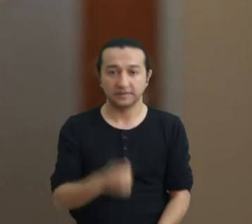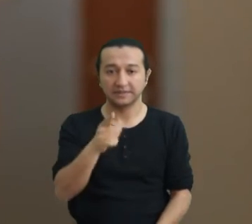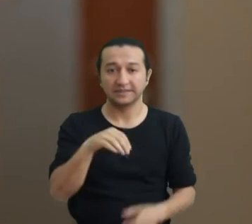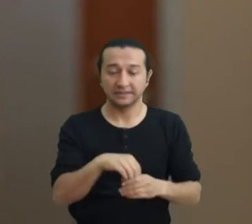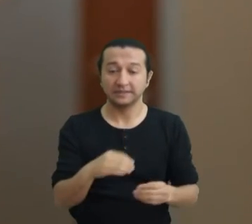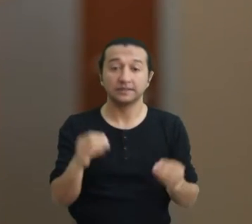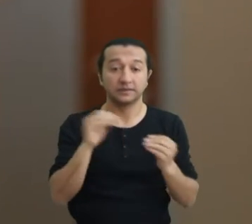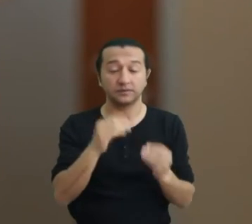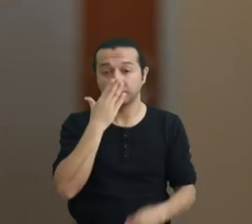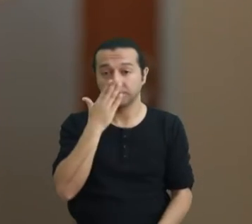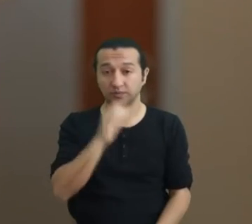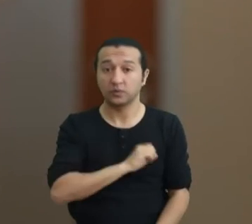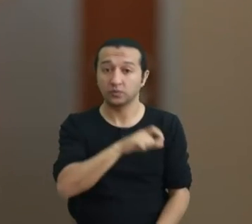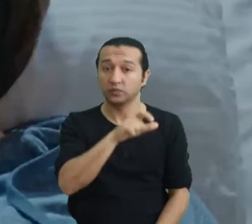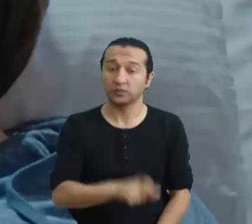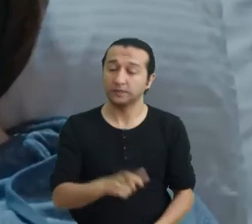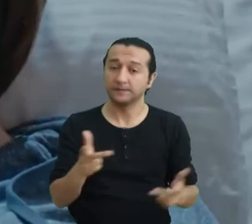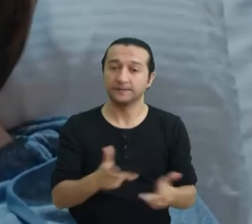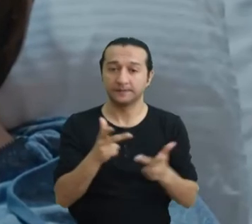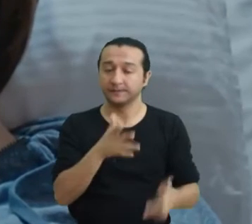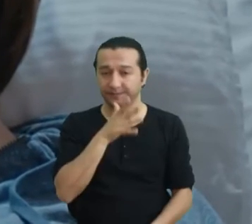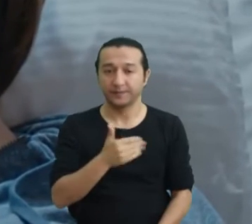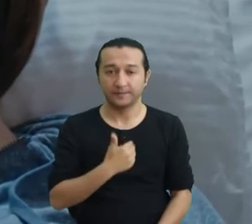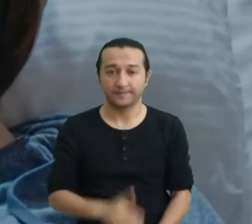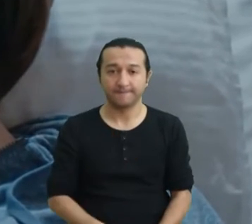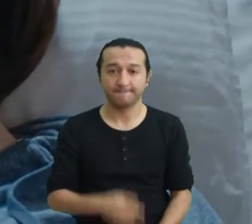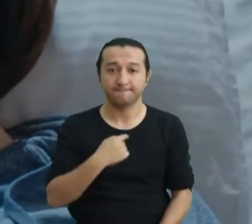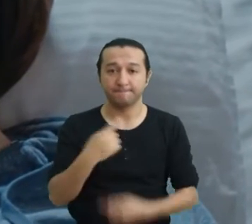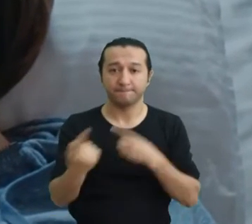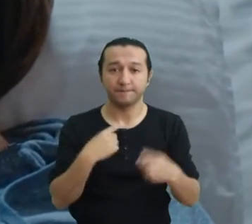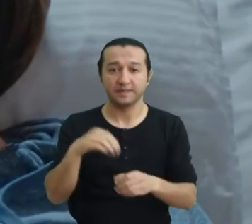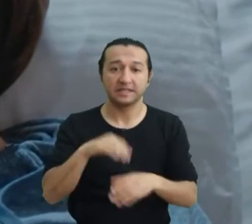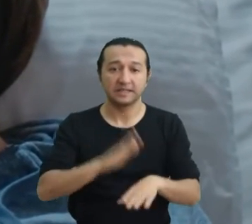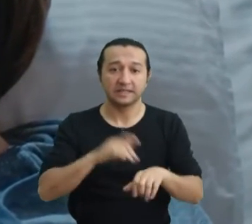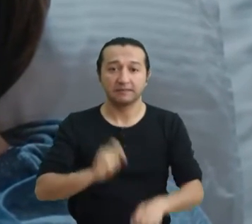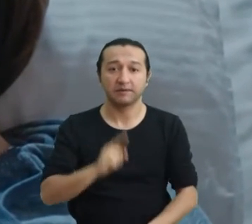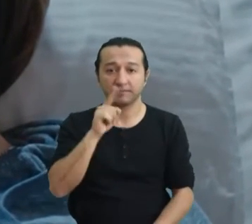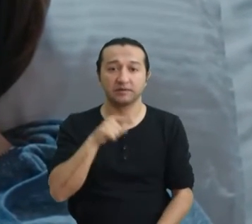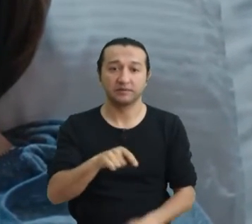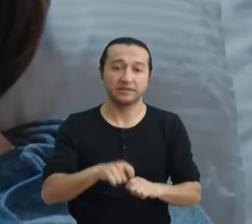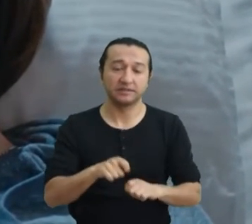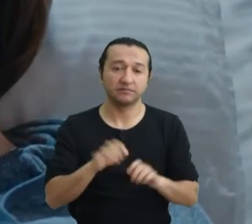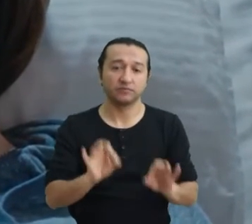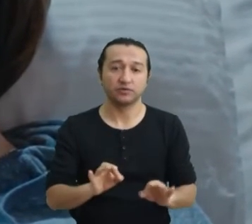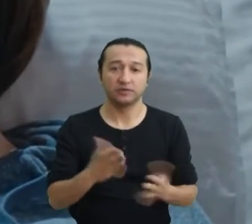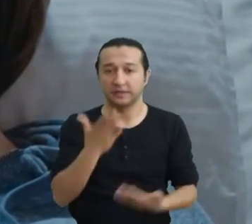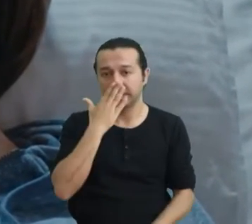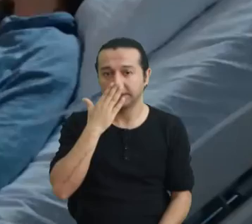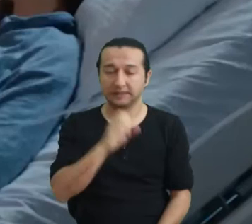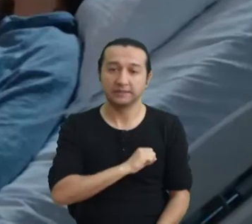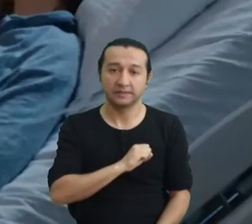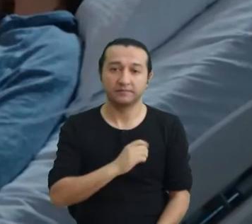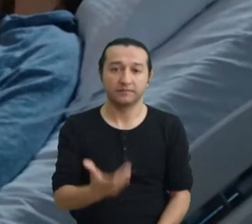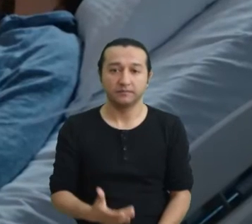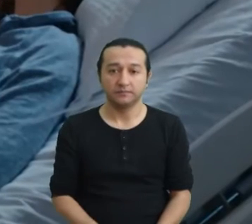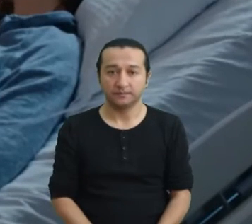Senin için ne kadar endişelenmiştir tahmin bile edemiyorum. Birbirimiz için yapabileceğimiz tek şey bu zaten. Endişelenmek.